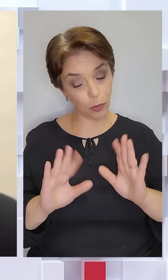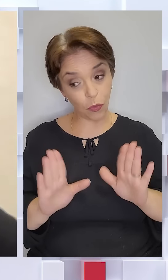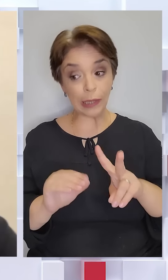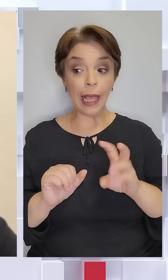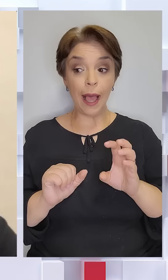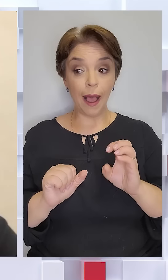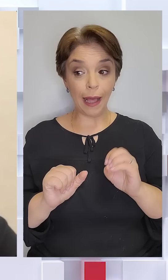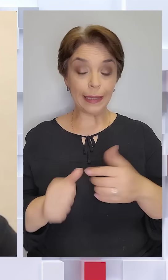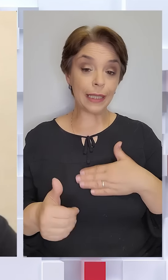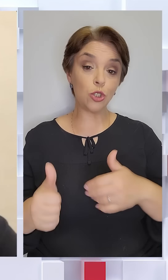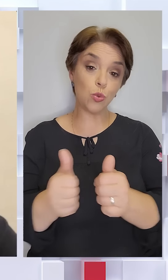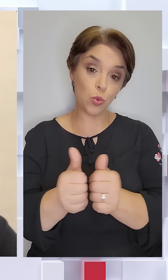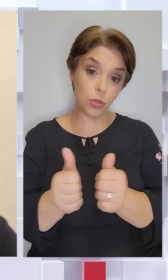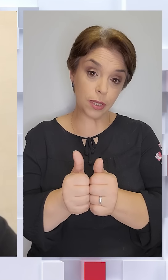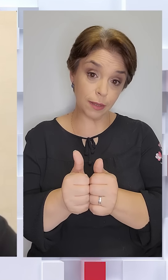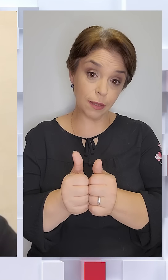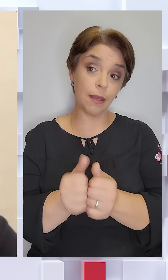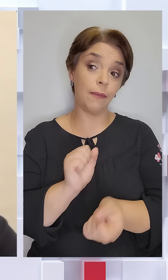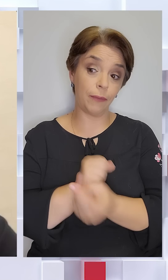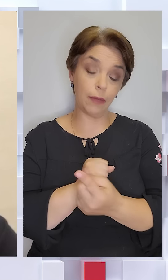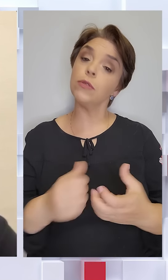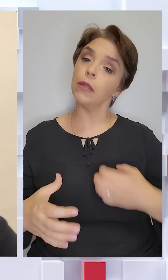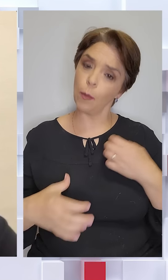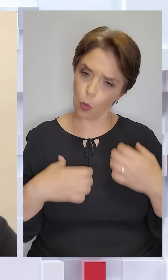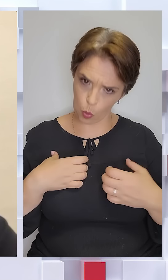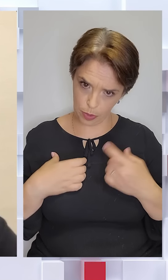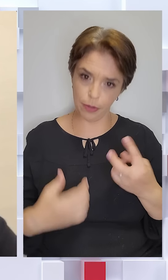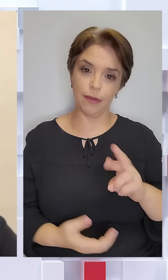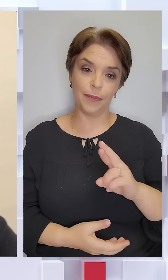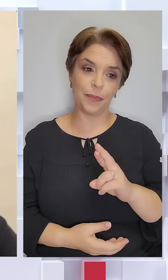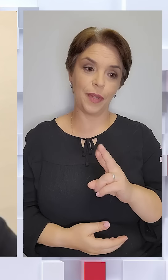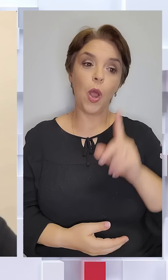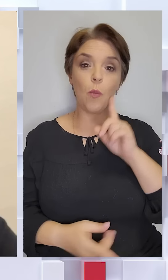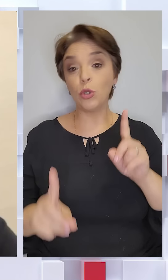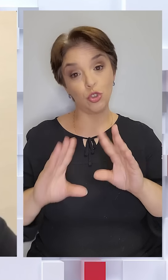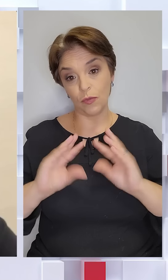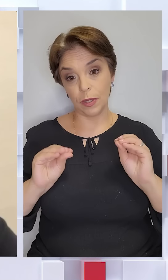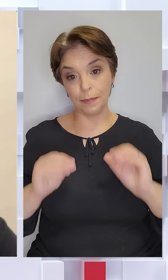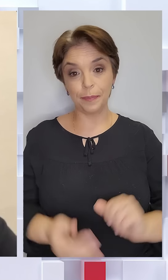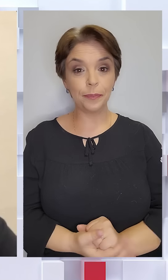але сусіди виявили занепокоєність. Поки що все.